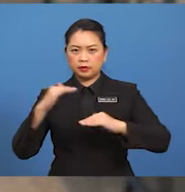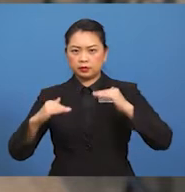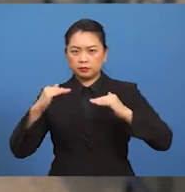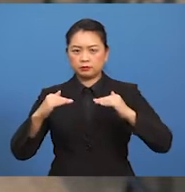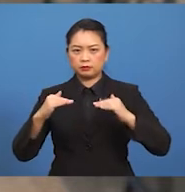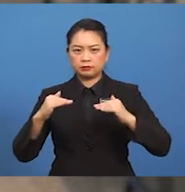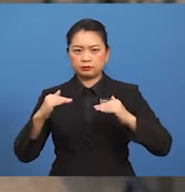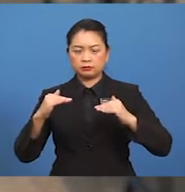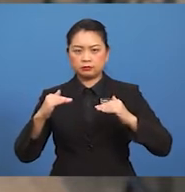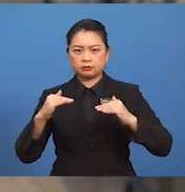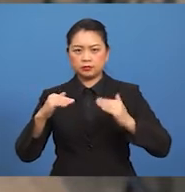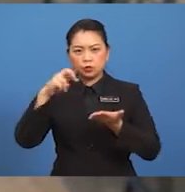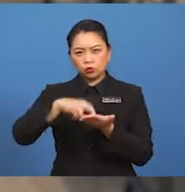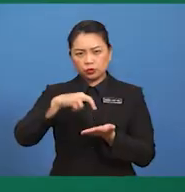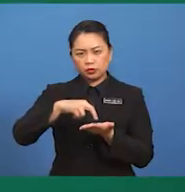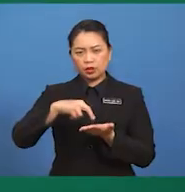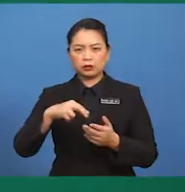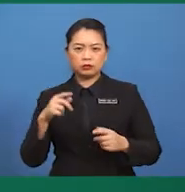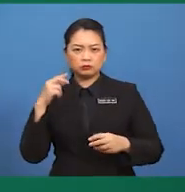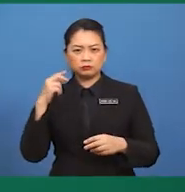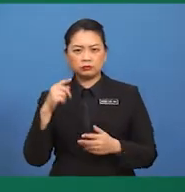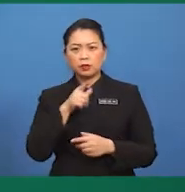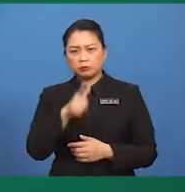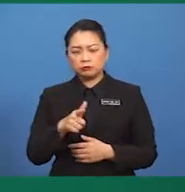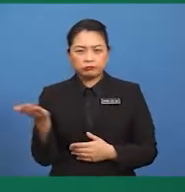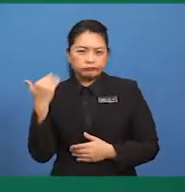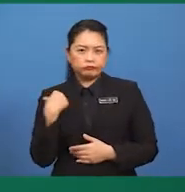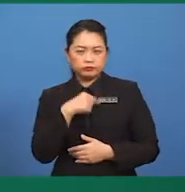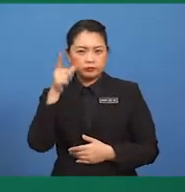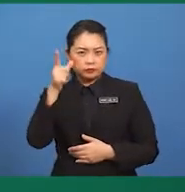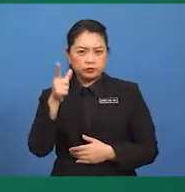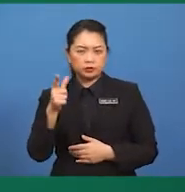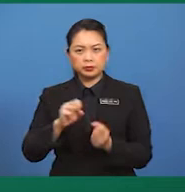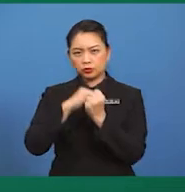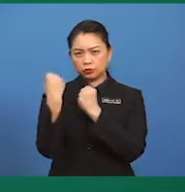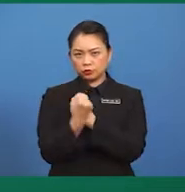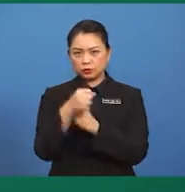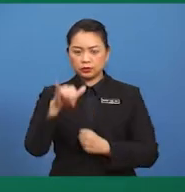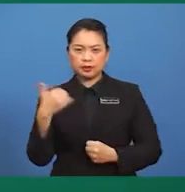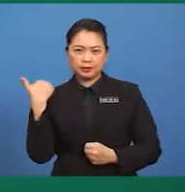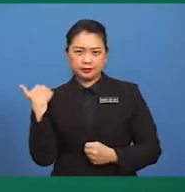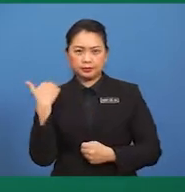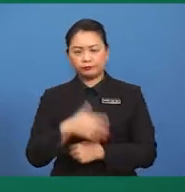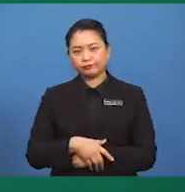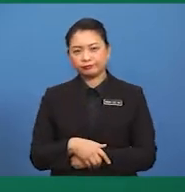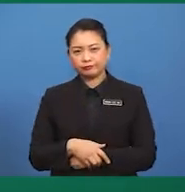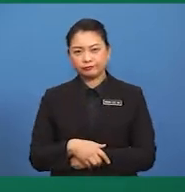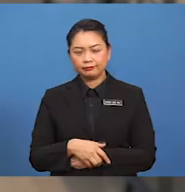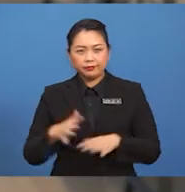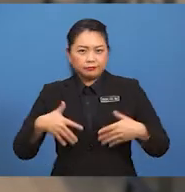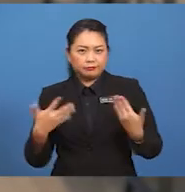imbangan adanya hutang lapuk? Jom kita lihat kepada situasi yang adanya hutang lapuk